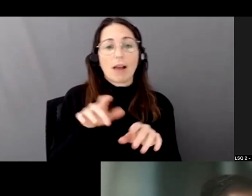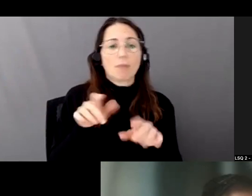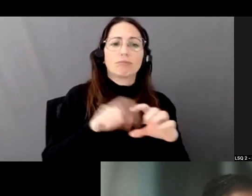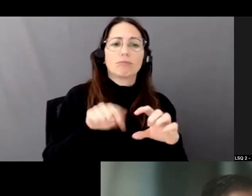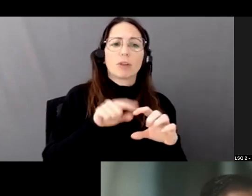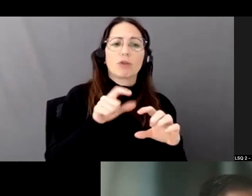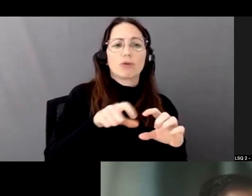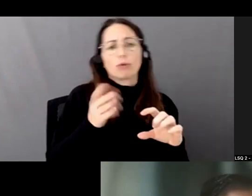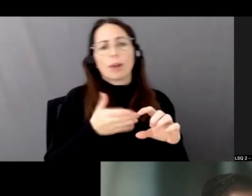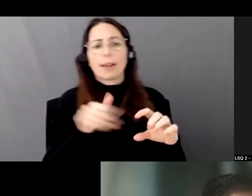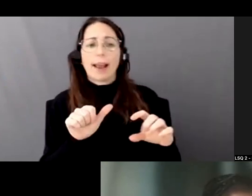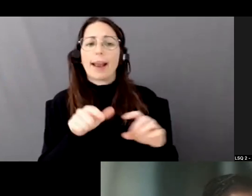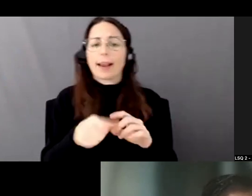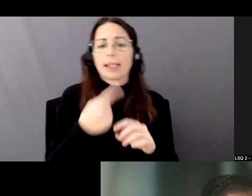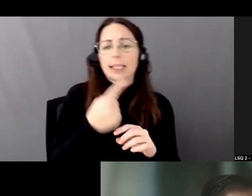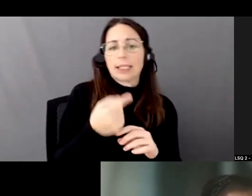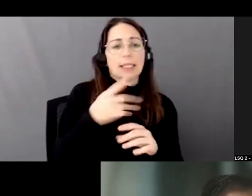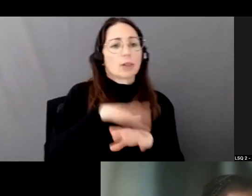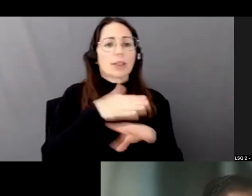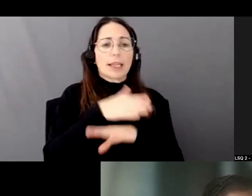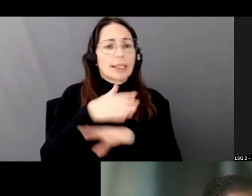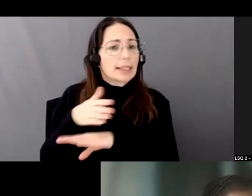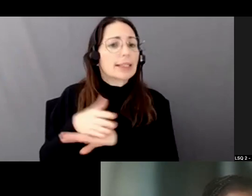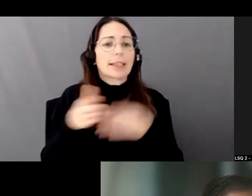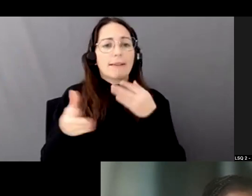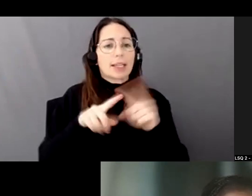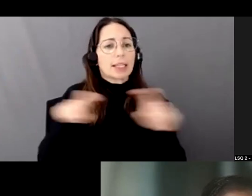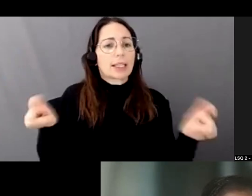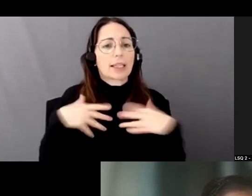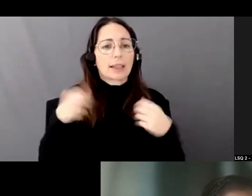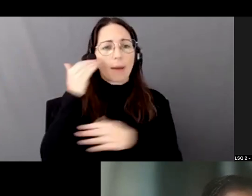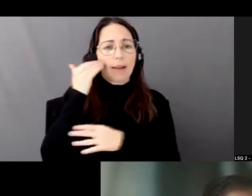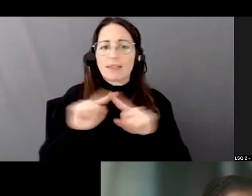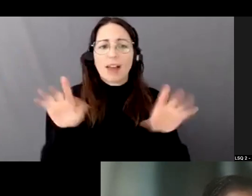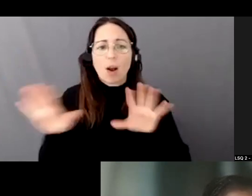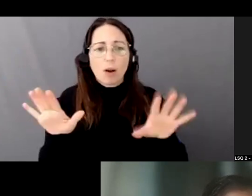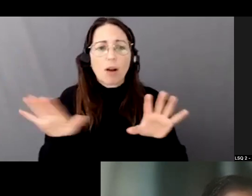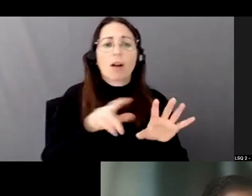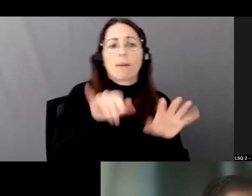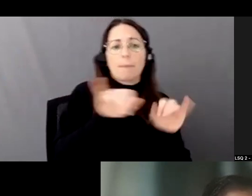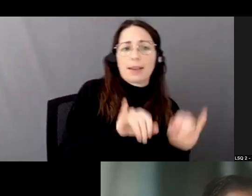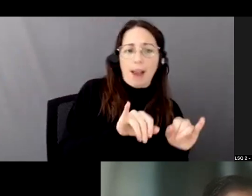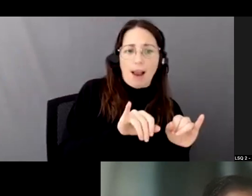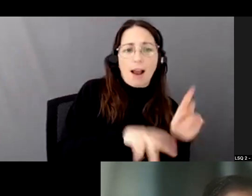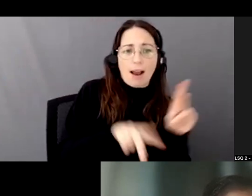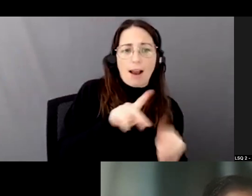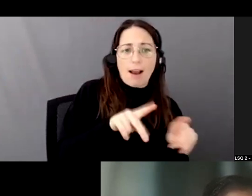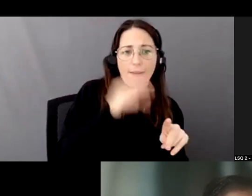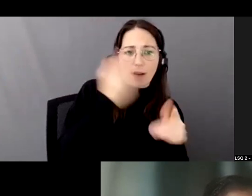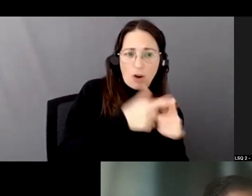dit, en matière d'accès aux services de santé mentale, est-ce qu'il y a une différence entre les immigrants francophones et anglophones?